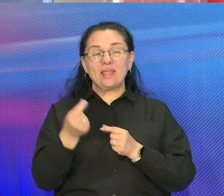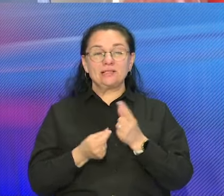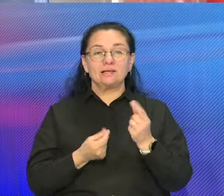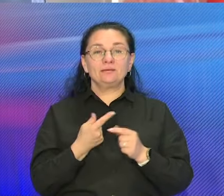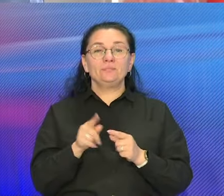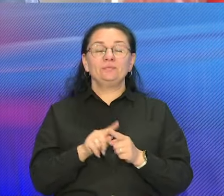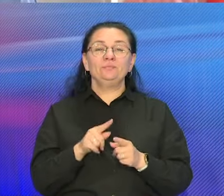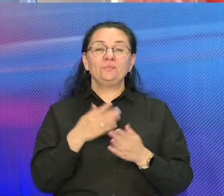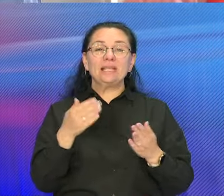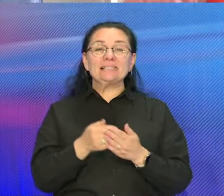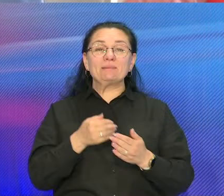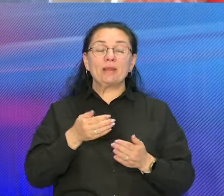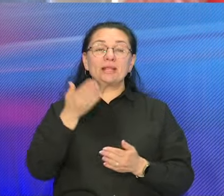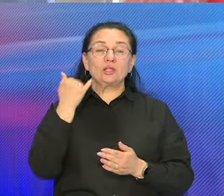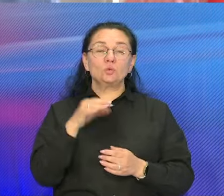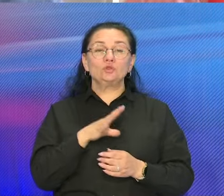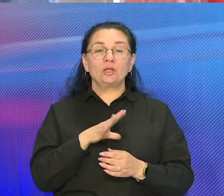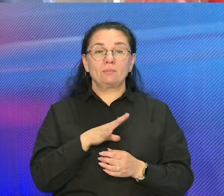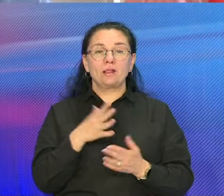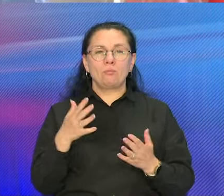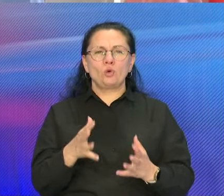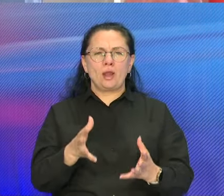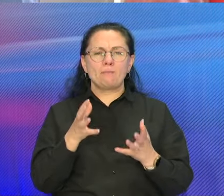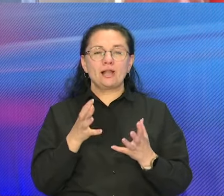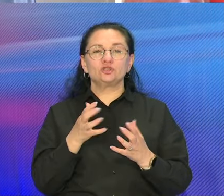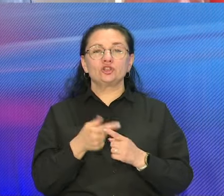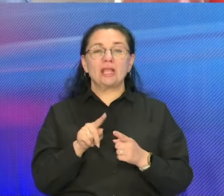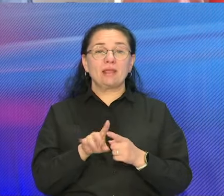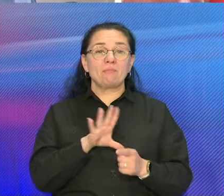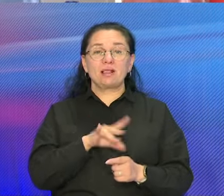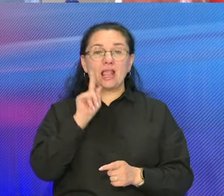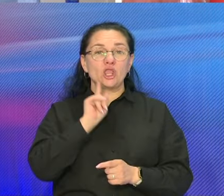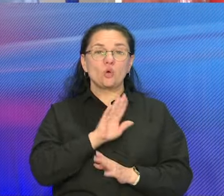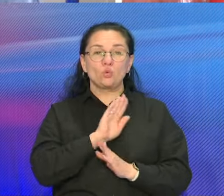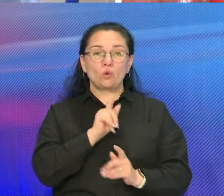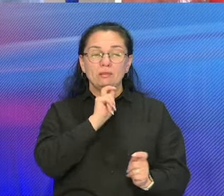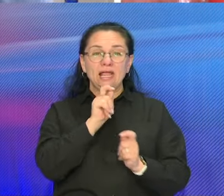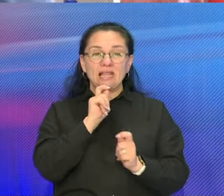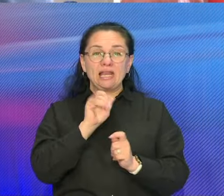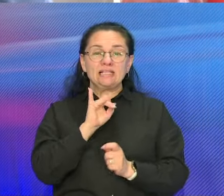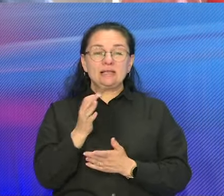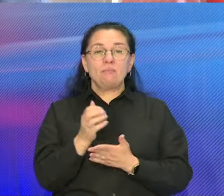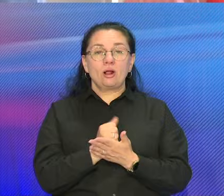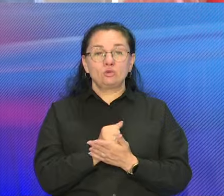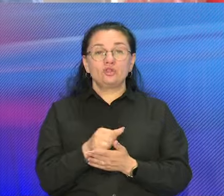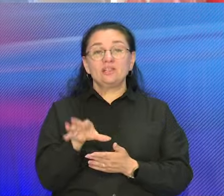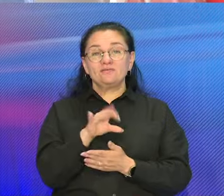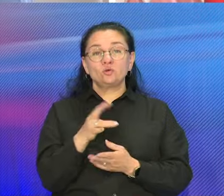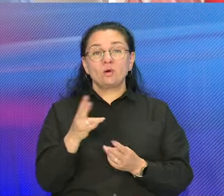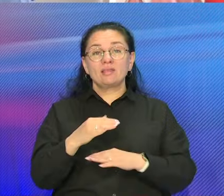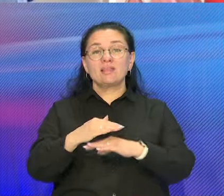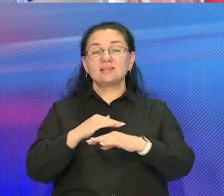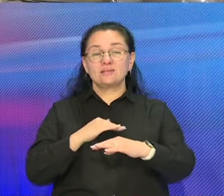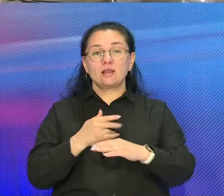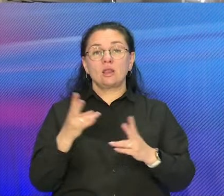из предыдущих призов были достаточно громоздкие, их было не очень удобно дарить и получать Ну, всё происходит на сцене, надо, пришлось